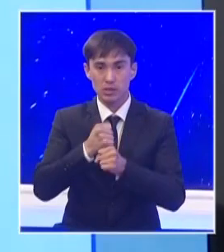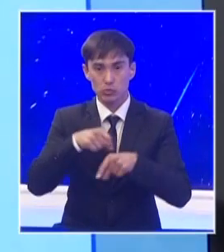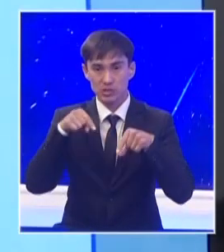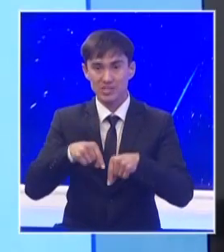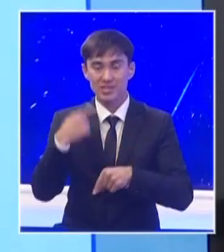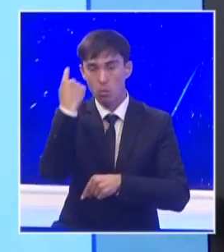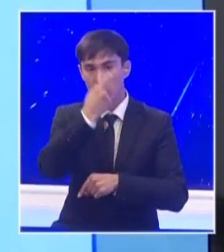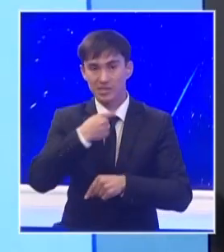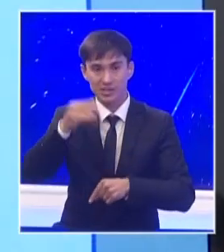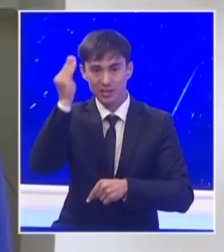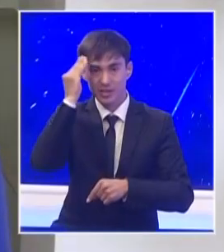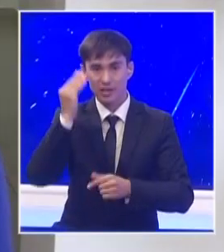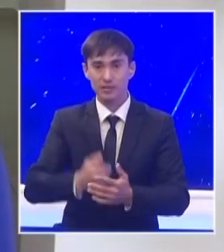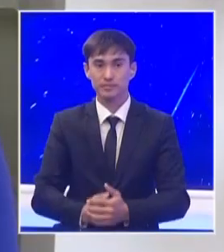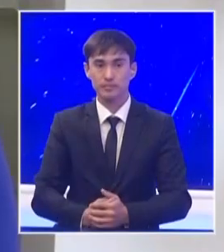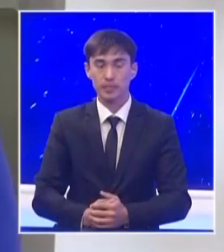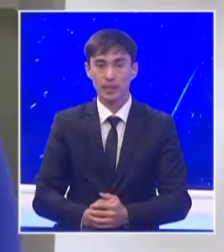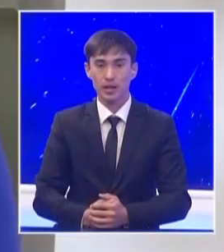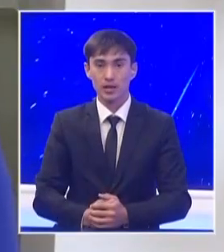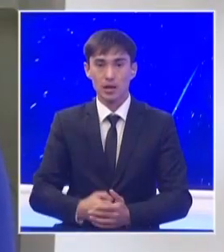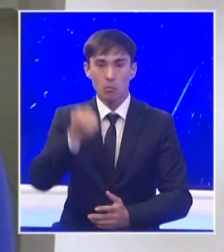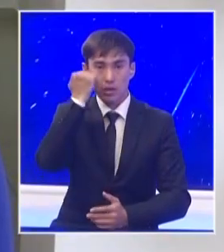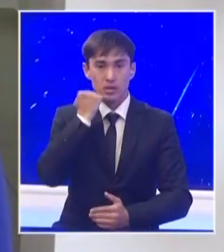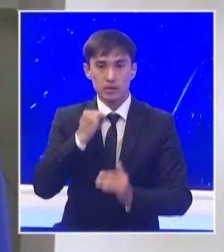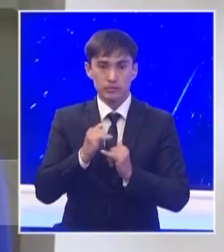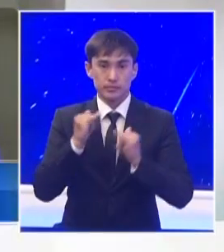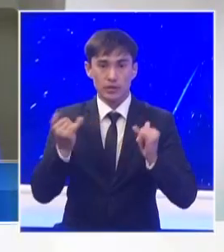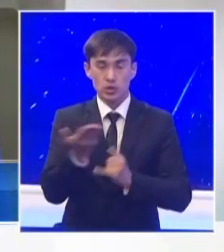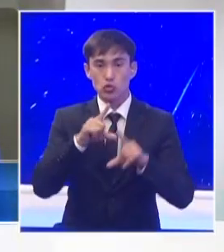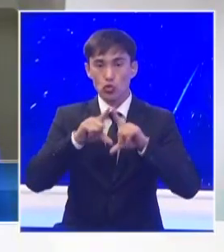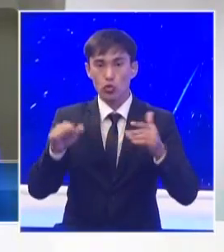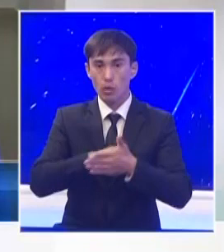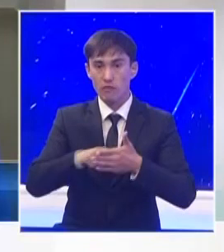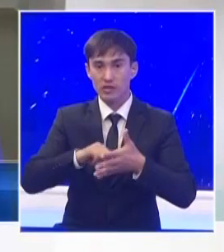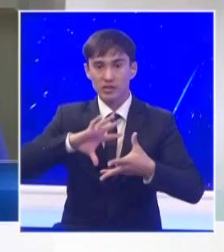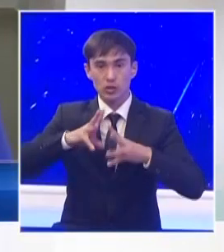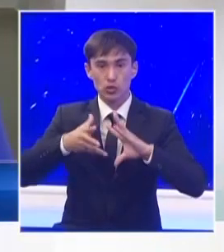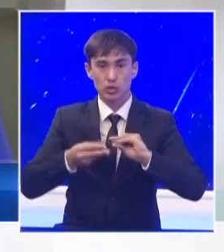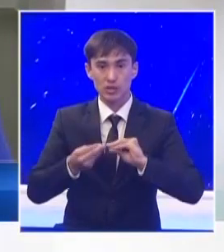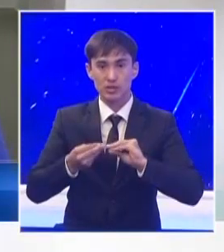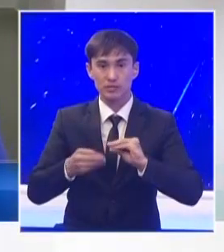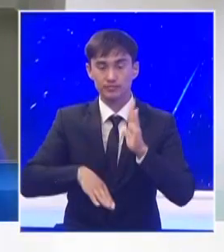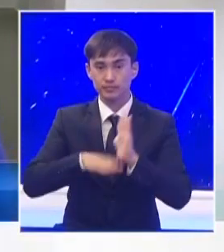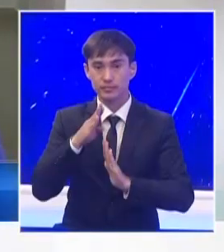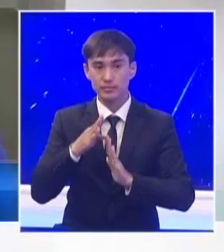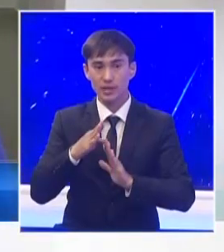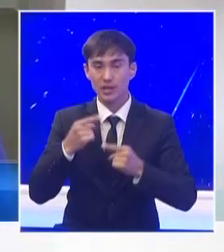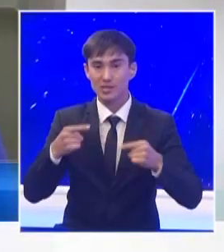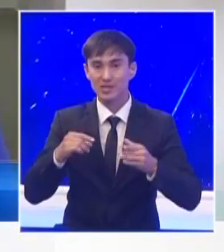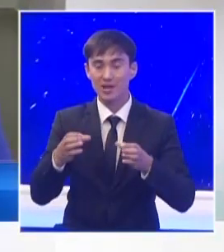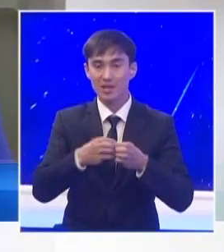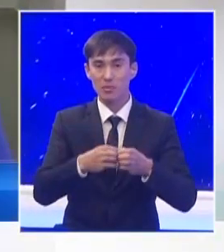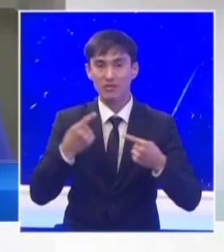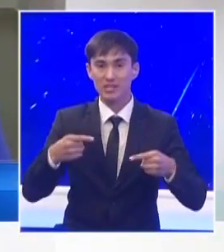– эмоциональный интеллект. Благодаря дифференциации наша школа добивается замечательных результатов. Дифференциацию мы используем на разных этапах, в